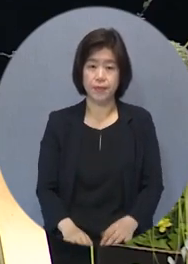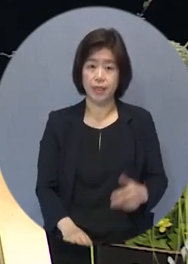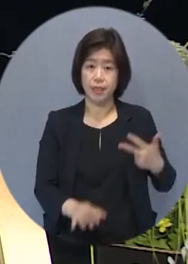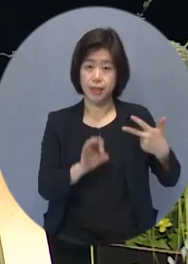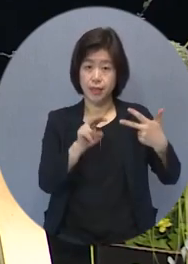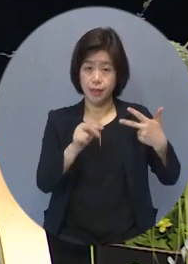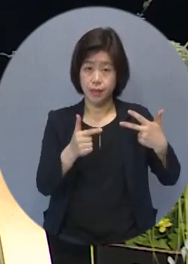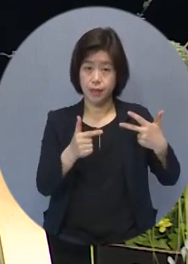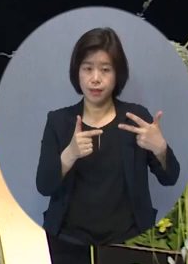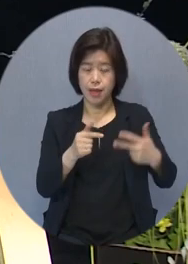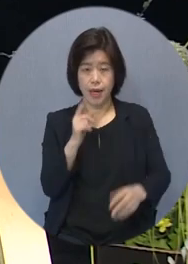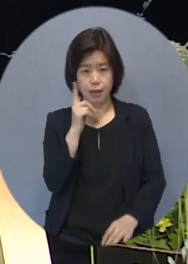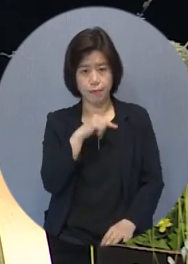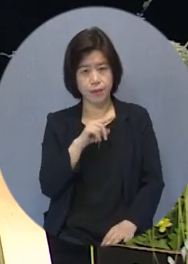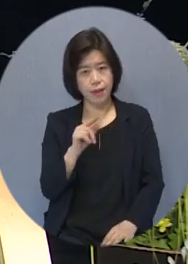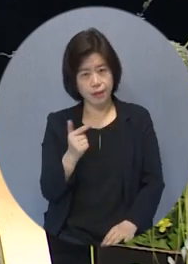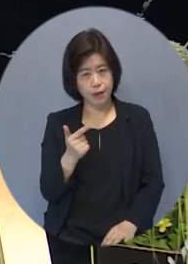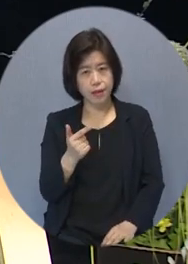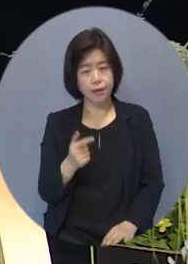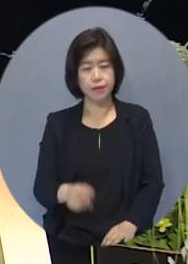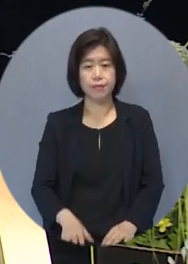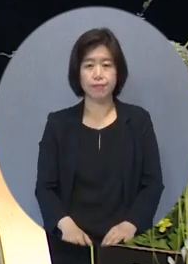7년에서 나쁘지 않다.